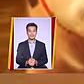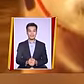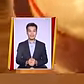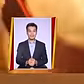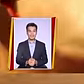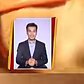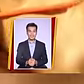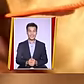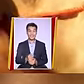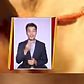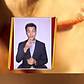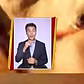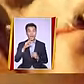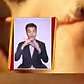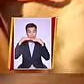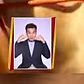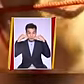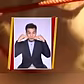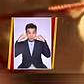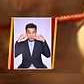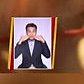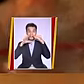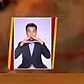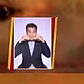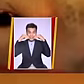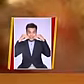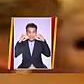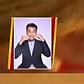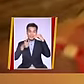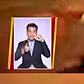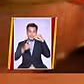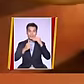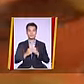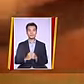อันนี้สั่งให้ยิ้ม ครับสั่งให้ยิ้มก็ยิ้มครับ